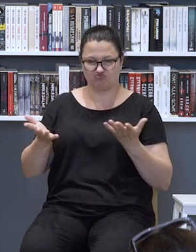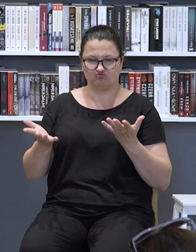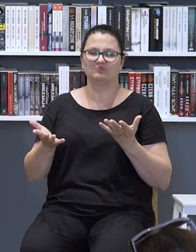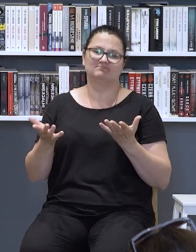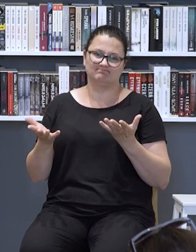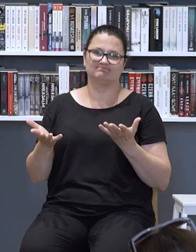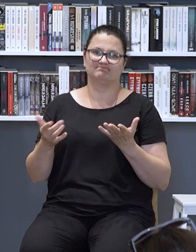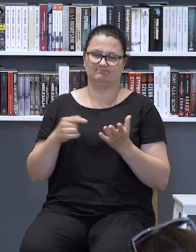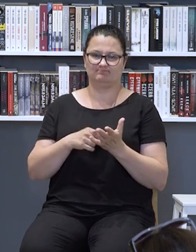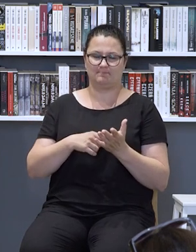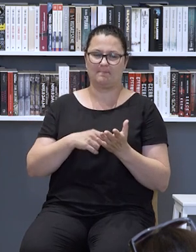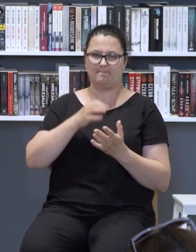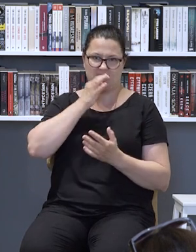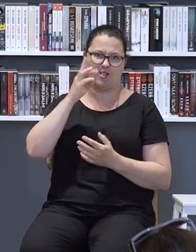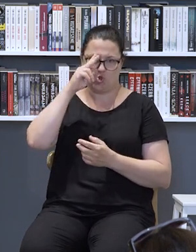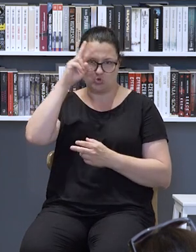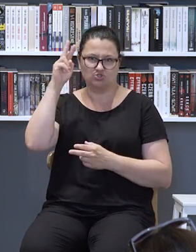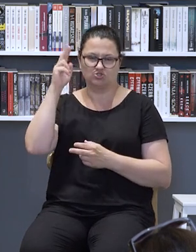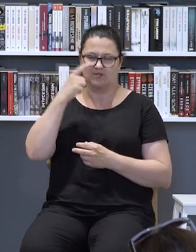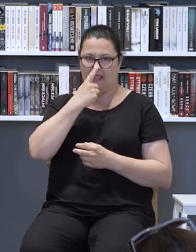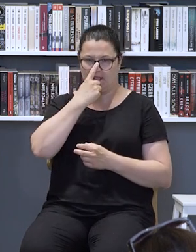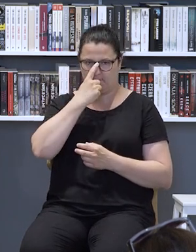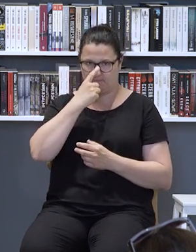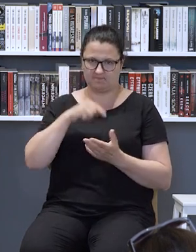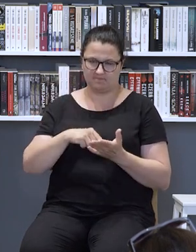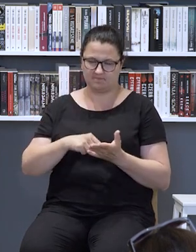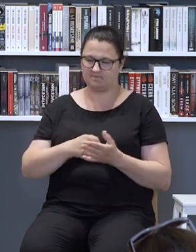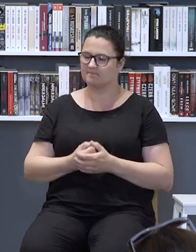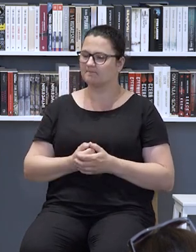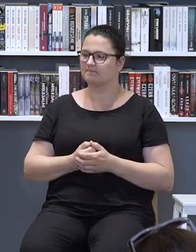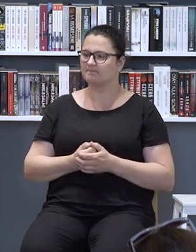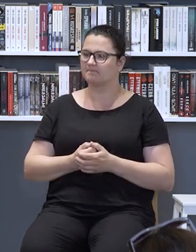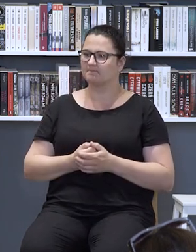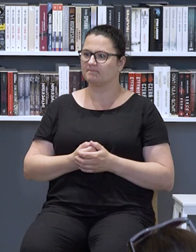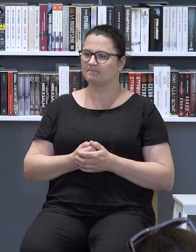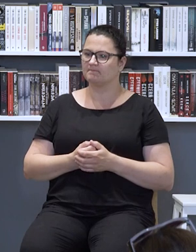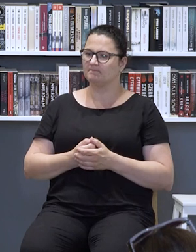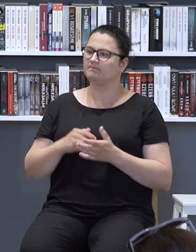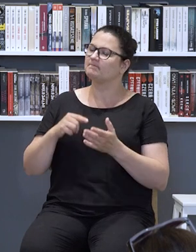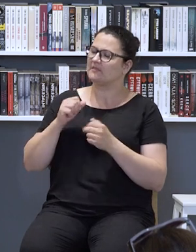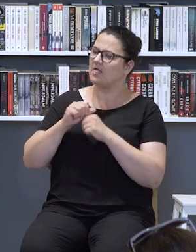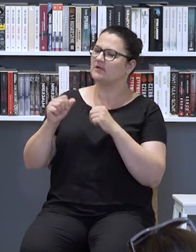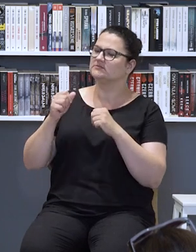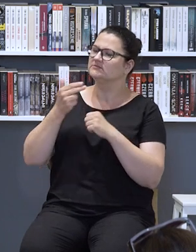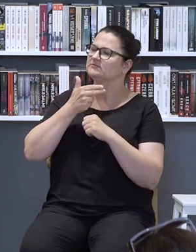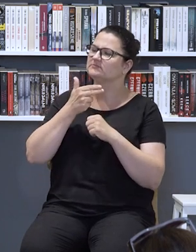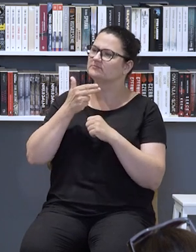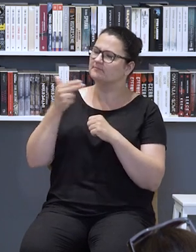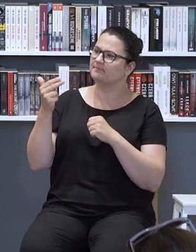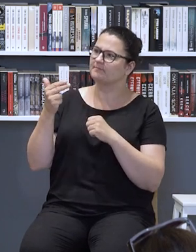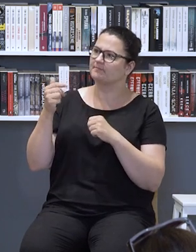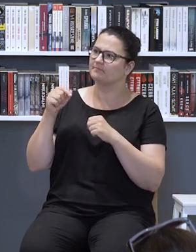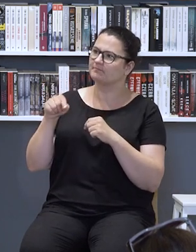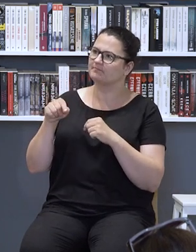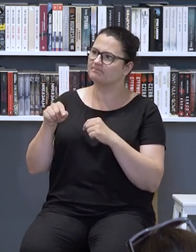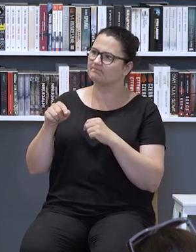To jest pytanie logiczne z zakresu logiki. Znaczy jest taki wątek, który jest w gruncie rzeczy jakby,